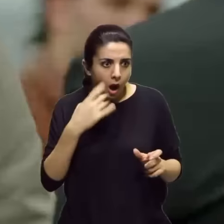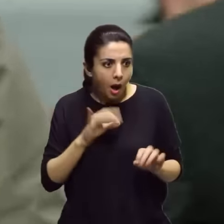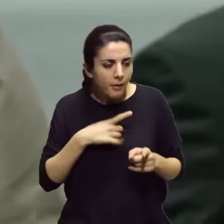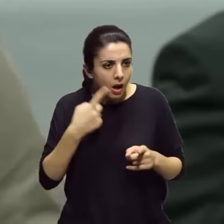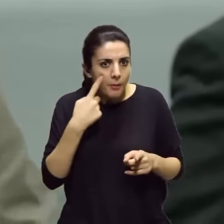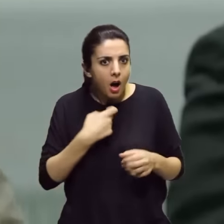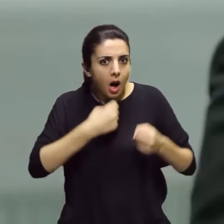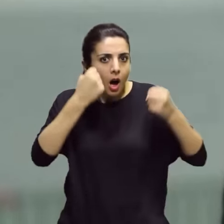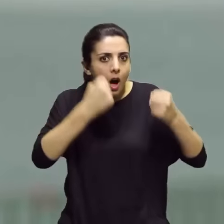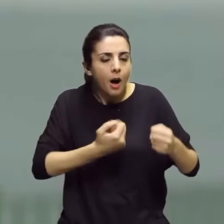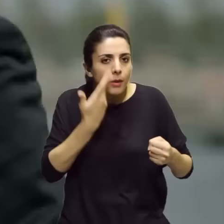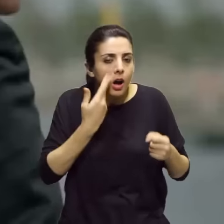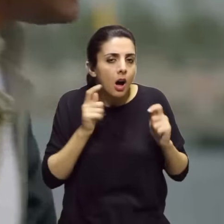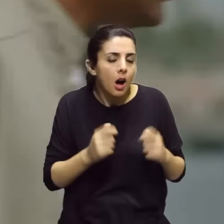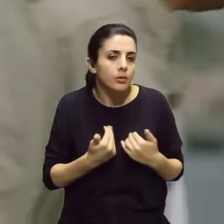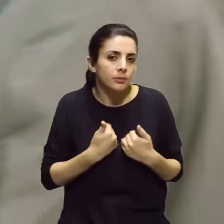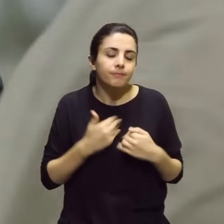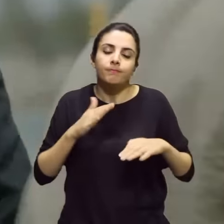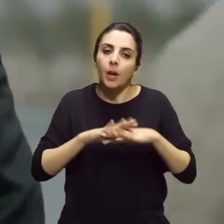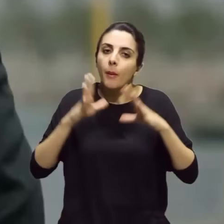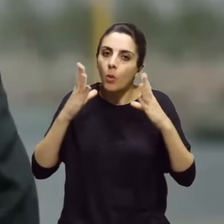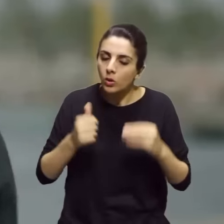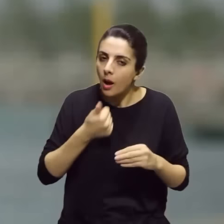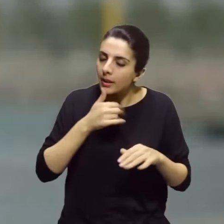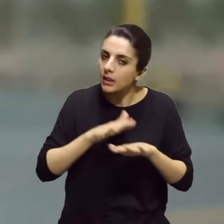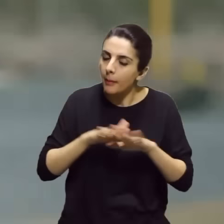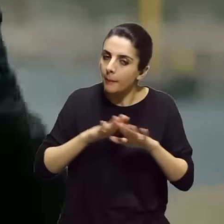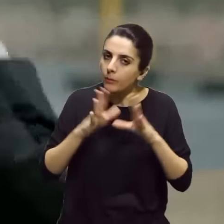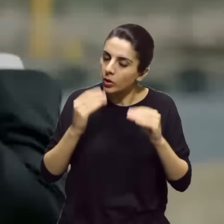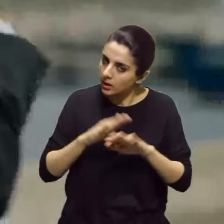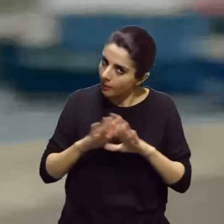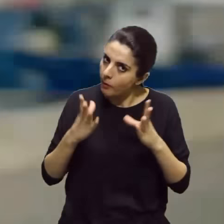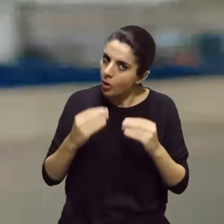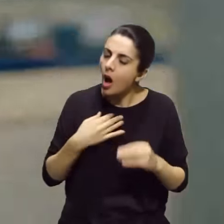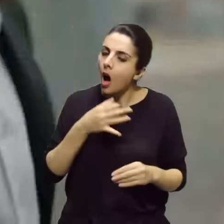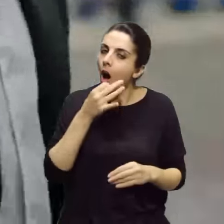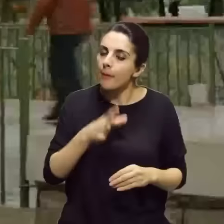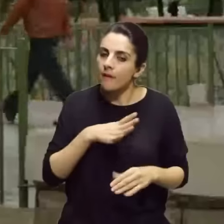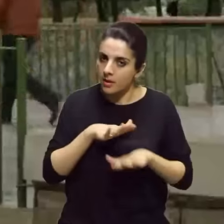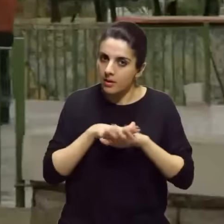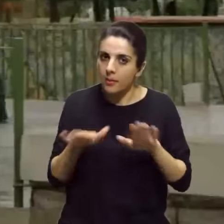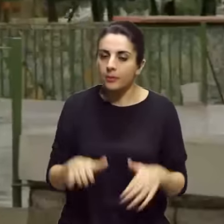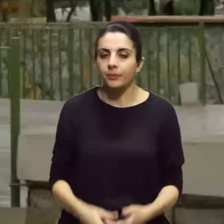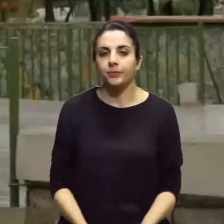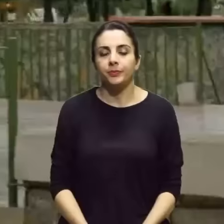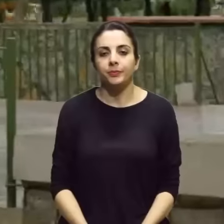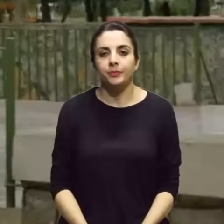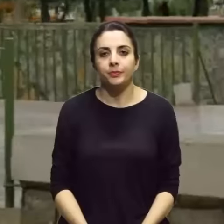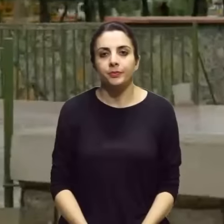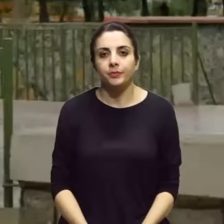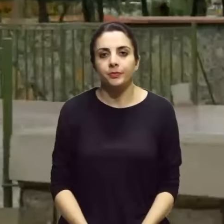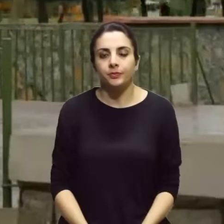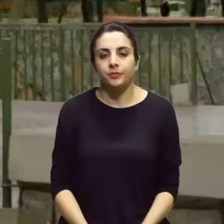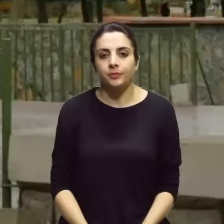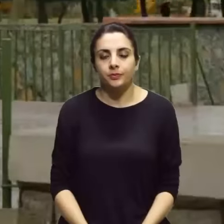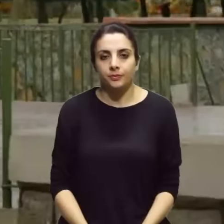ayırmadık orada baktık durduk abi ya. Tamam abi. Tamam. Tamam abi ben haber vereceğim. Sinan şoför koltuğunda